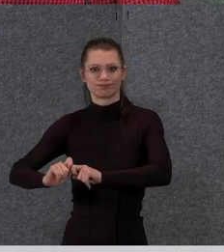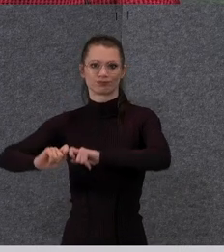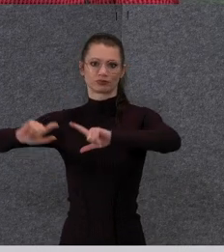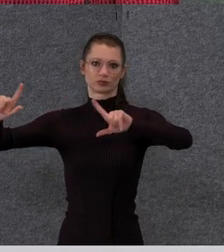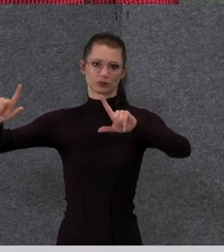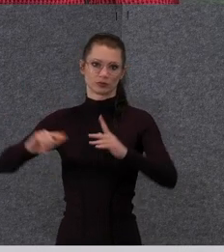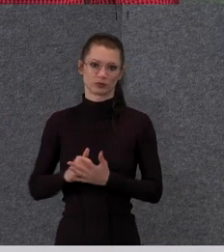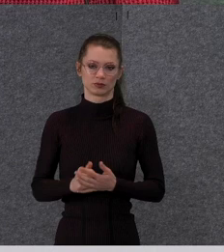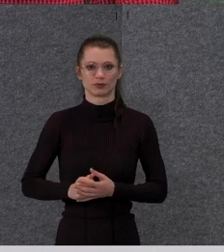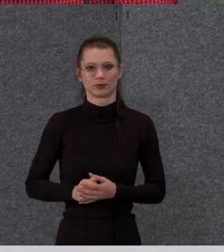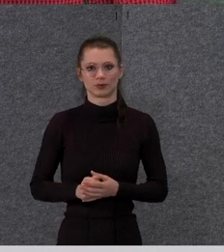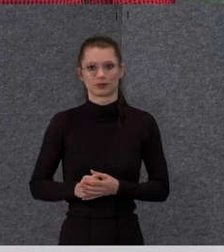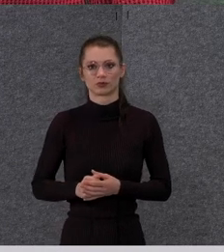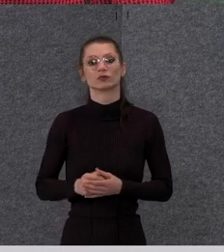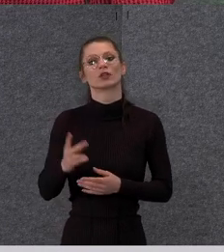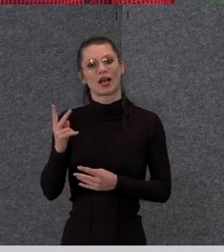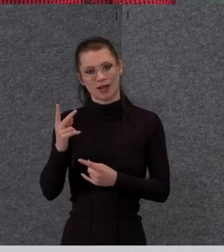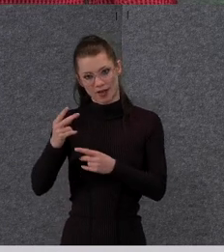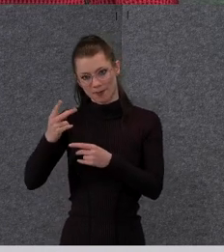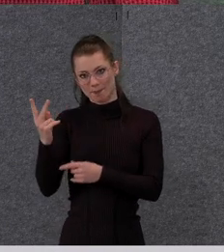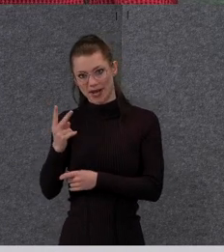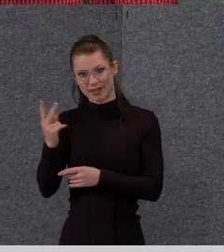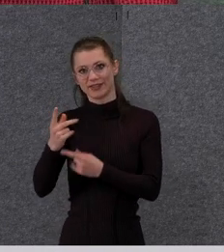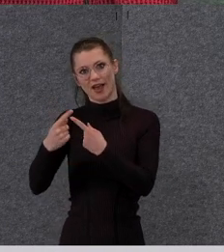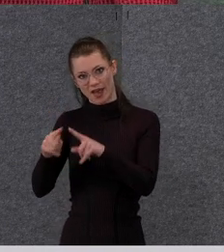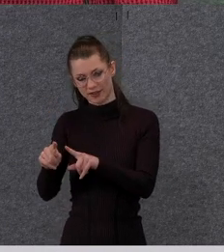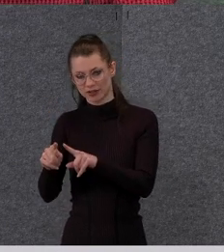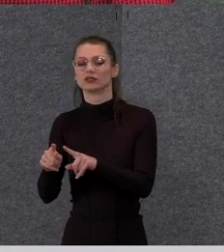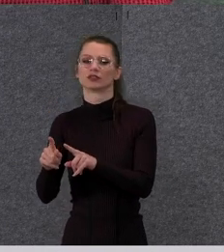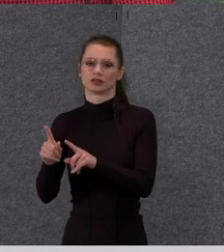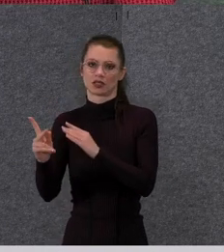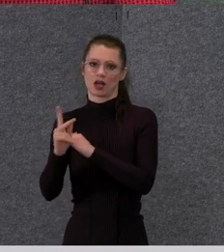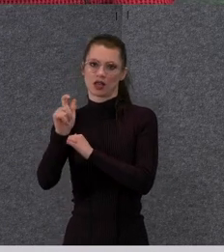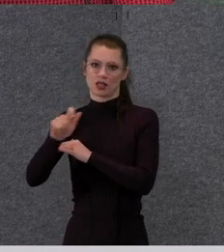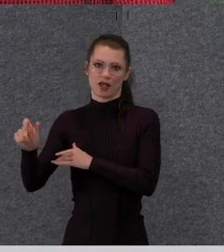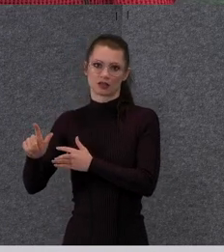Und den Weg werden die beiden weiteren Kandidaten, die ich gerade vorgetragen habe, bestreiten.